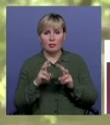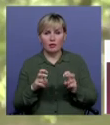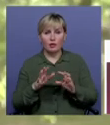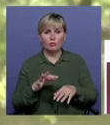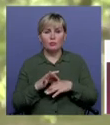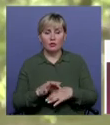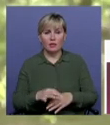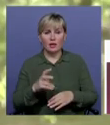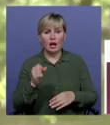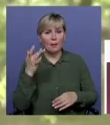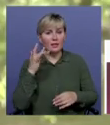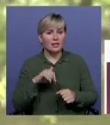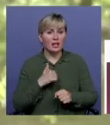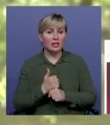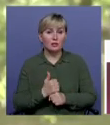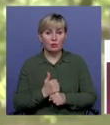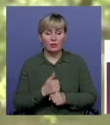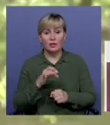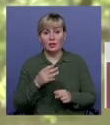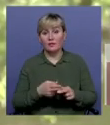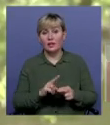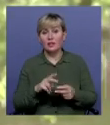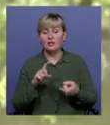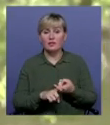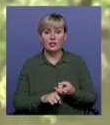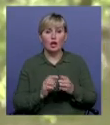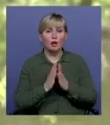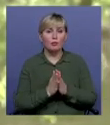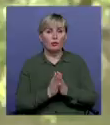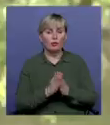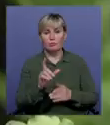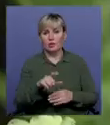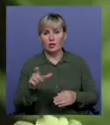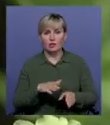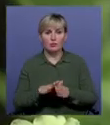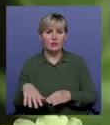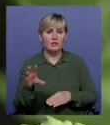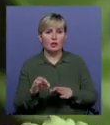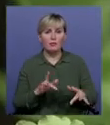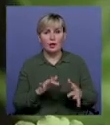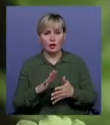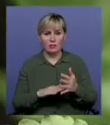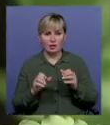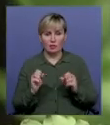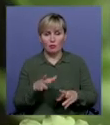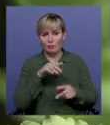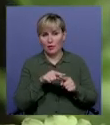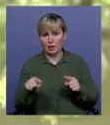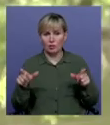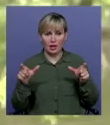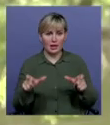проводиться на постоянной основе. И в этой связи просим граждан соблюдать все меры безопасности. В период